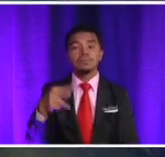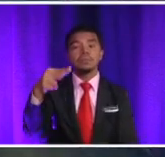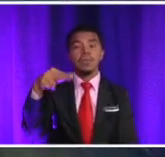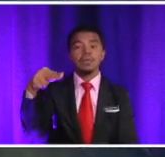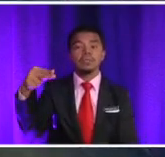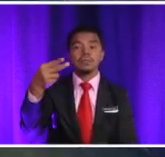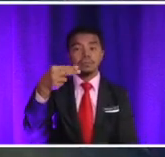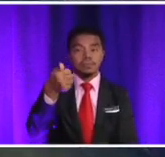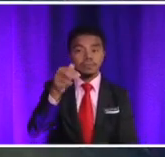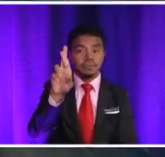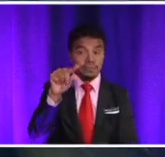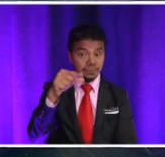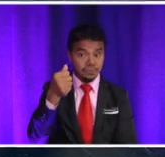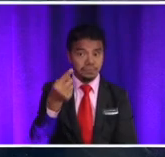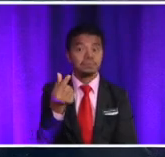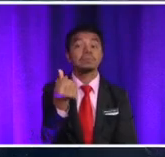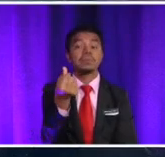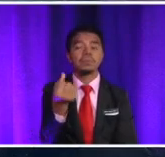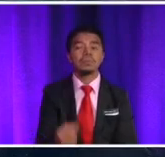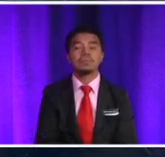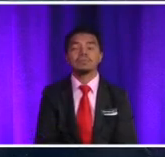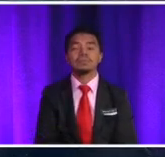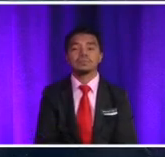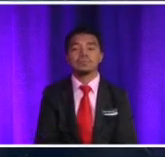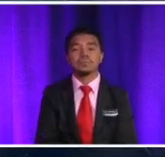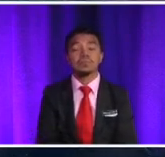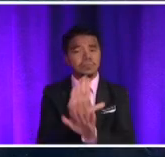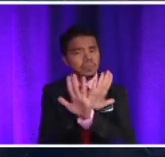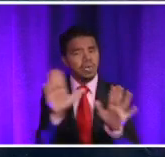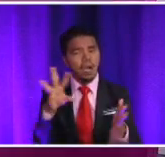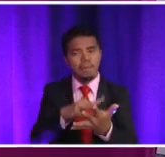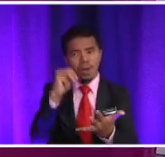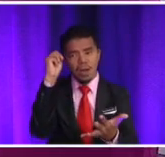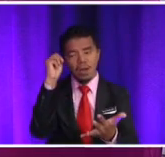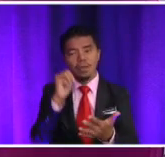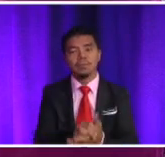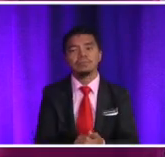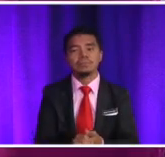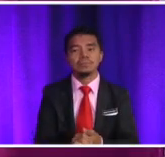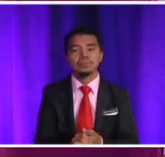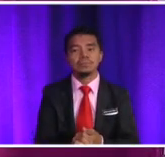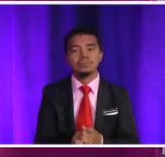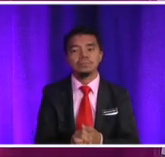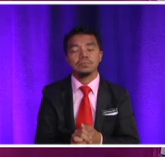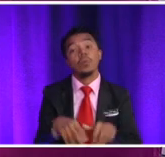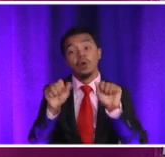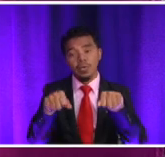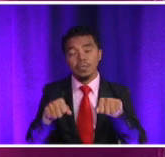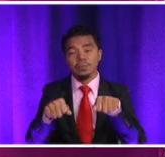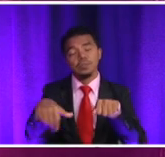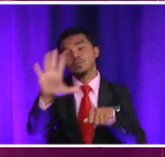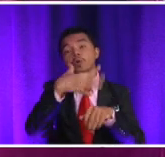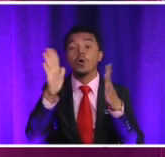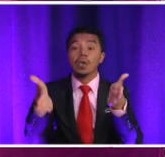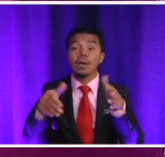nanti akan ada jadi harga itu biarlah bersesuaian dengan pengguna